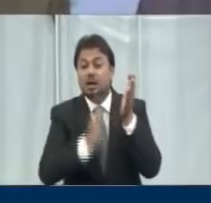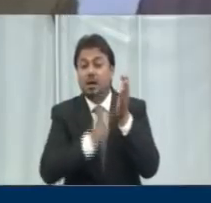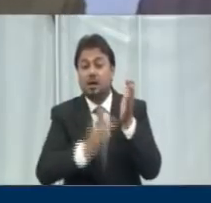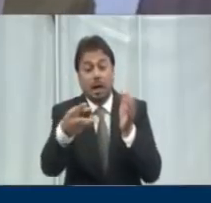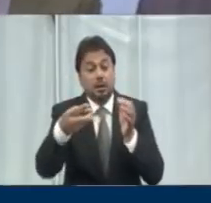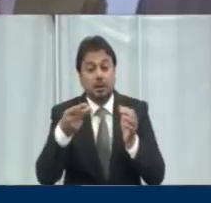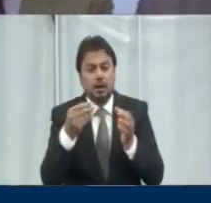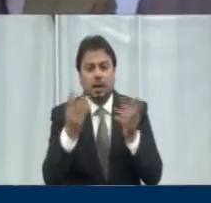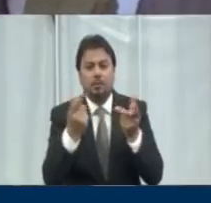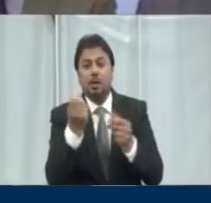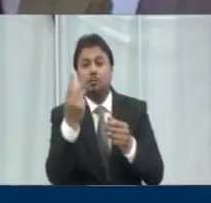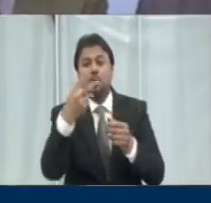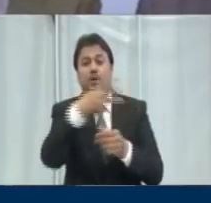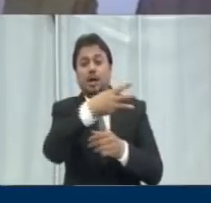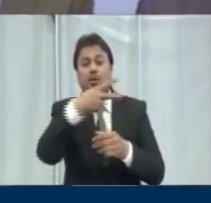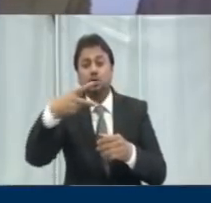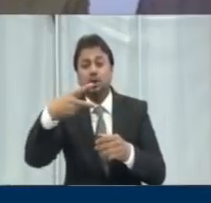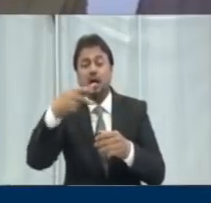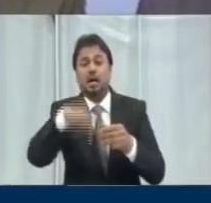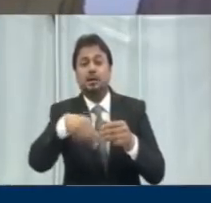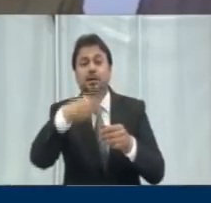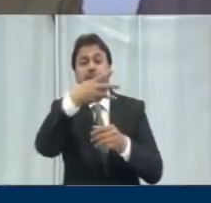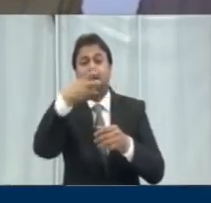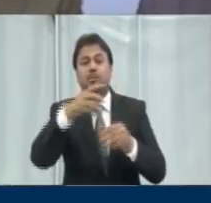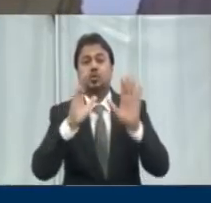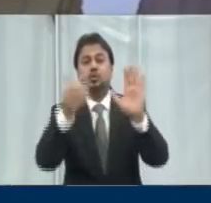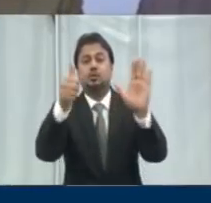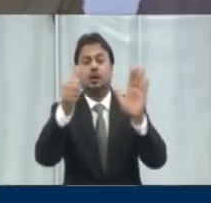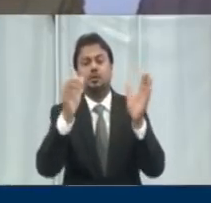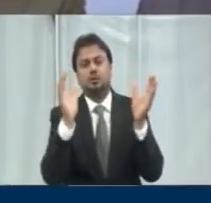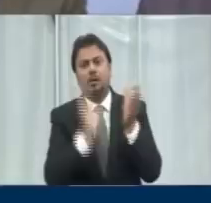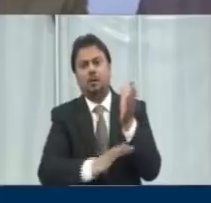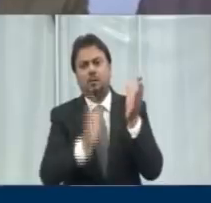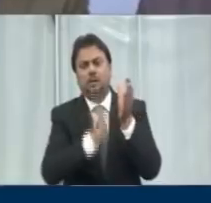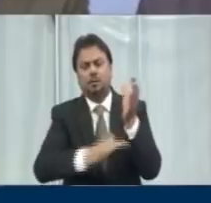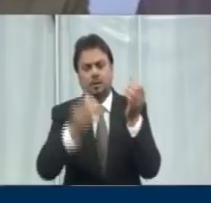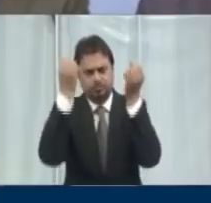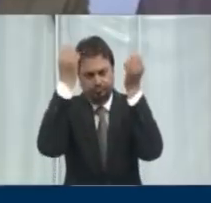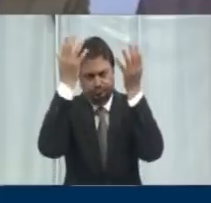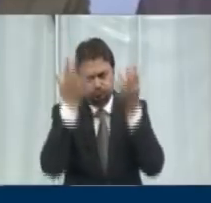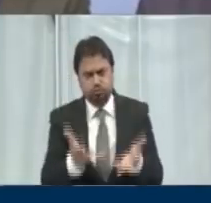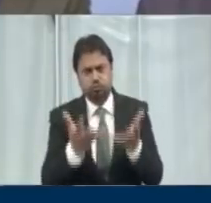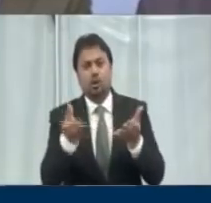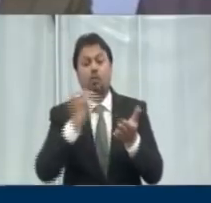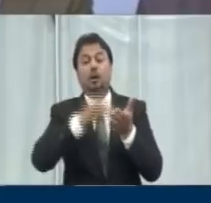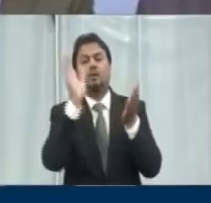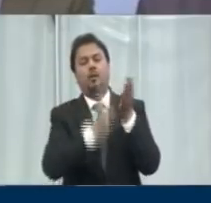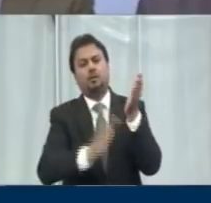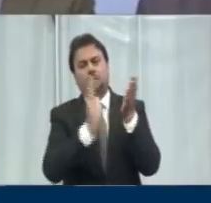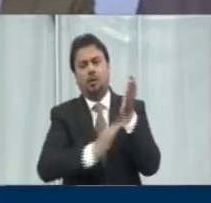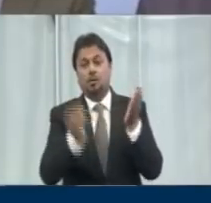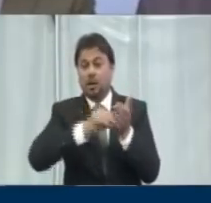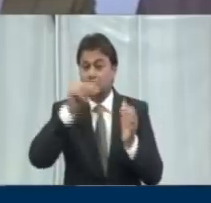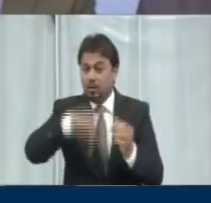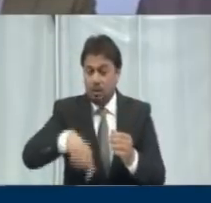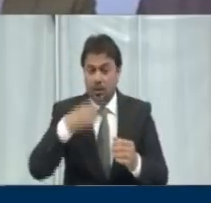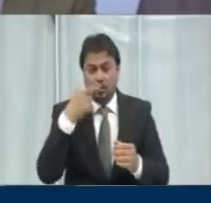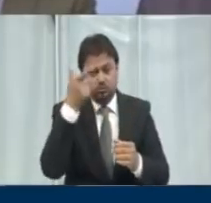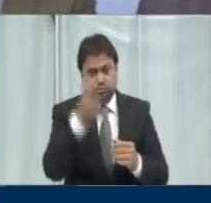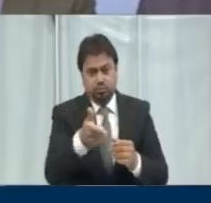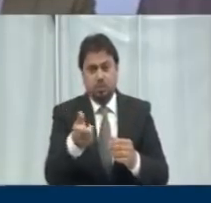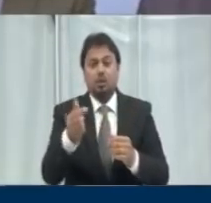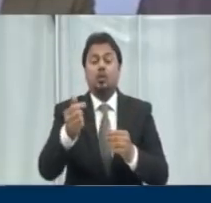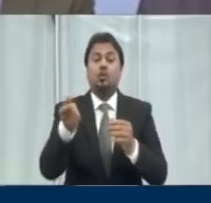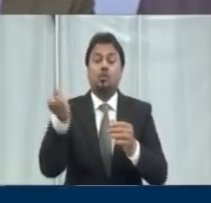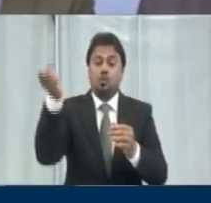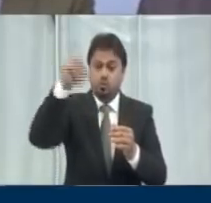من 123 حالة إلى 316 حالة، وهذا ما ينذر بالخطر، ولا سيما يوم غد